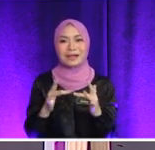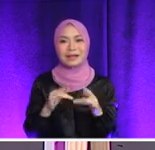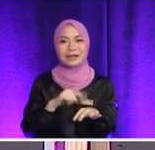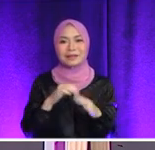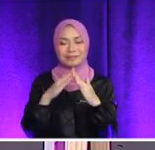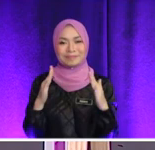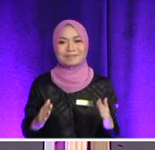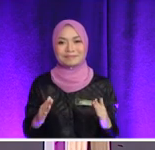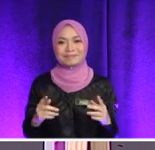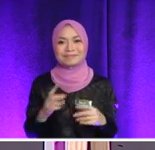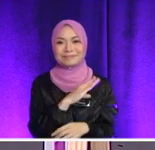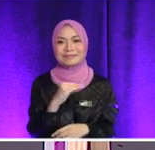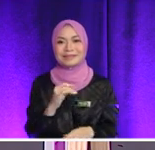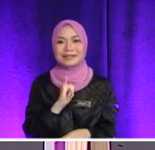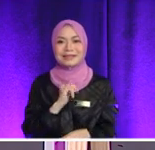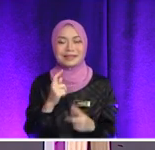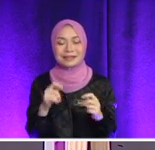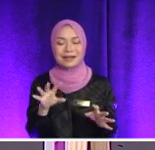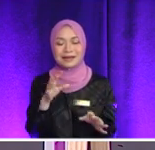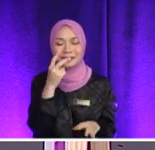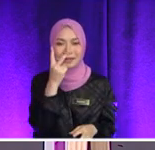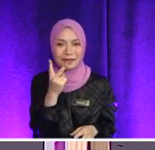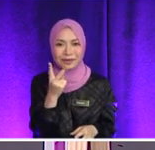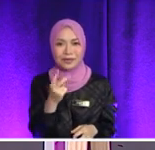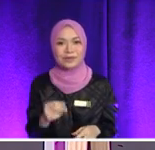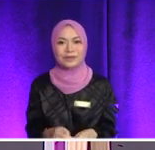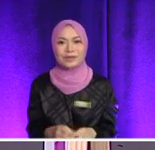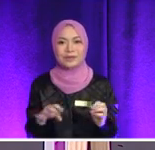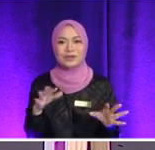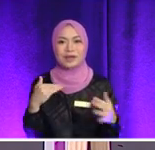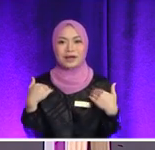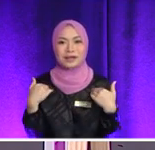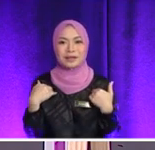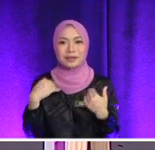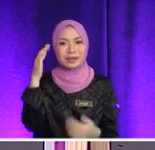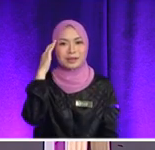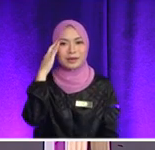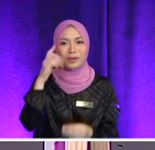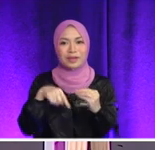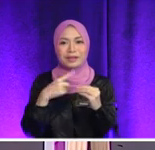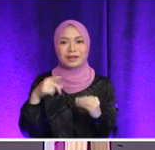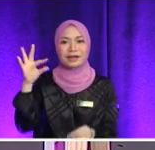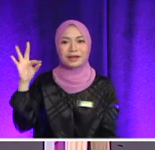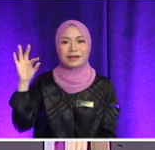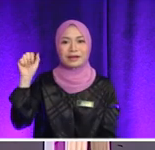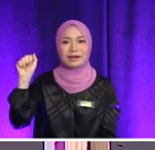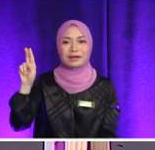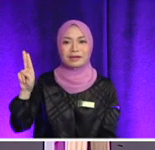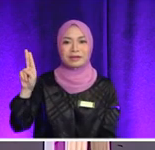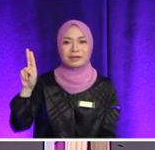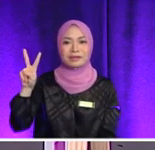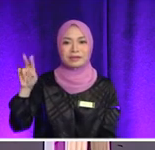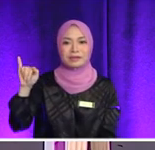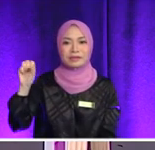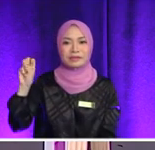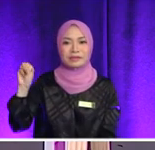telah ada pada murid-murid itu sendiri sebab itu main eee kalau sesi pembelajaran dan pengajaran tuh kita akan